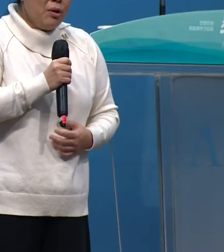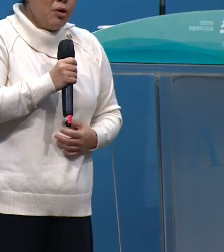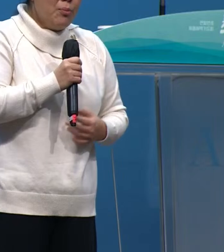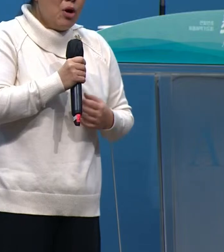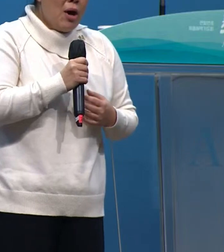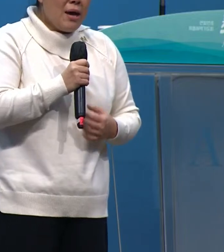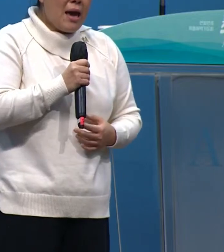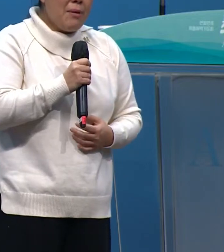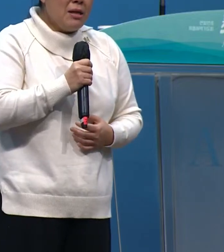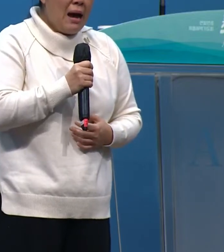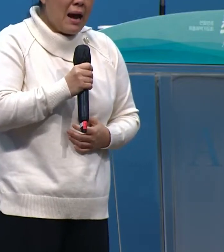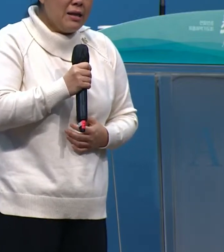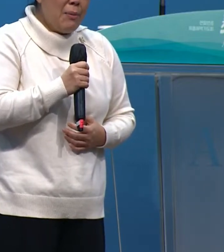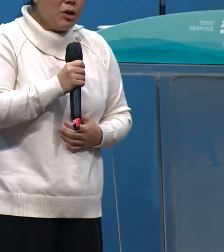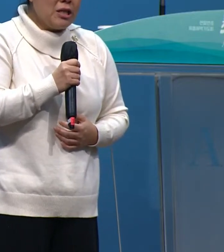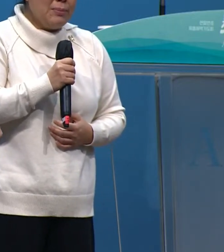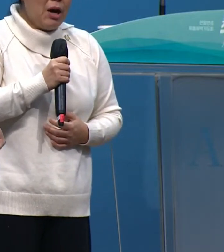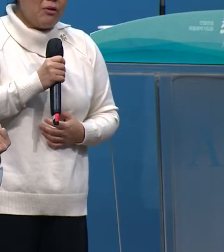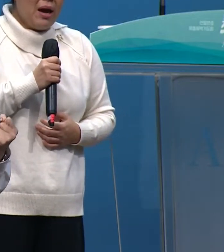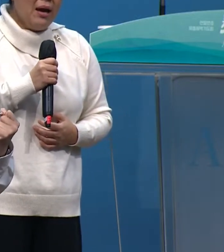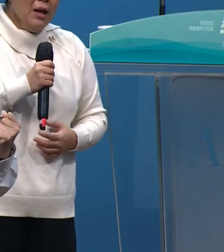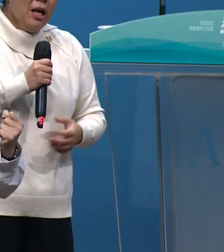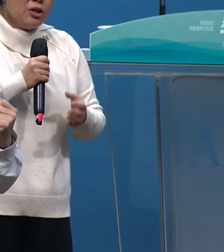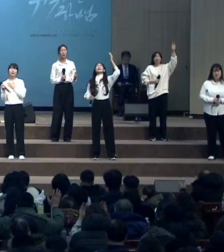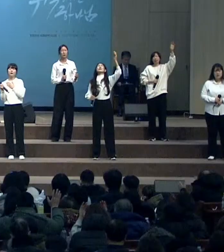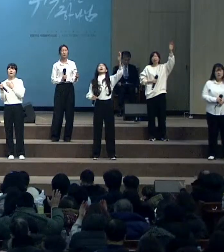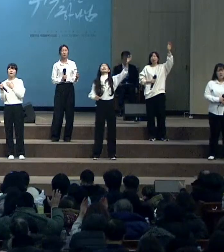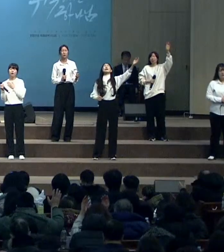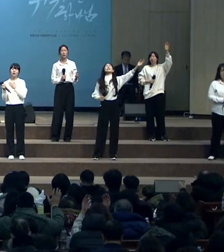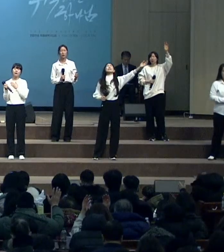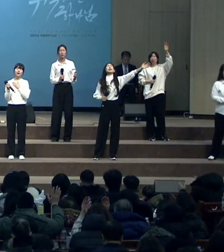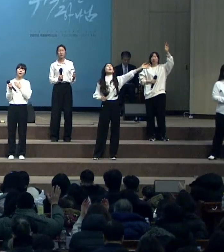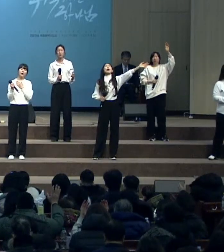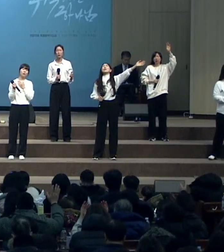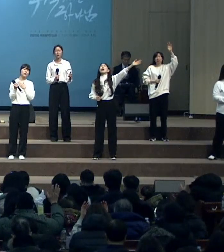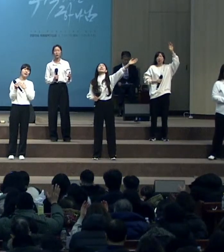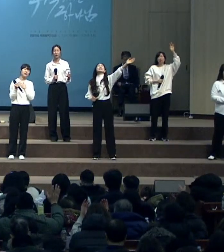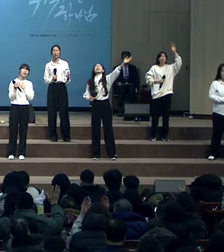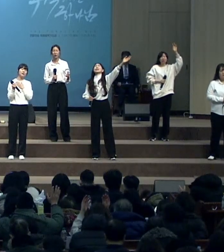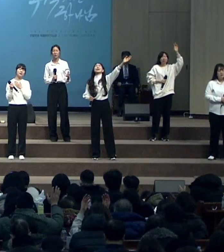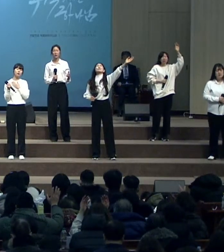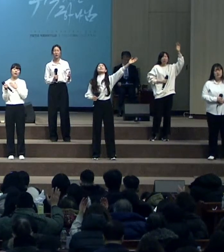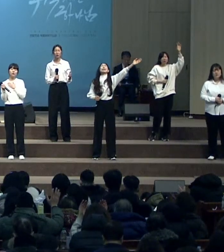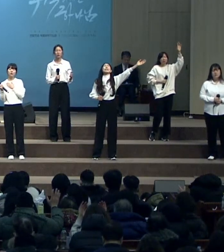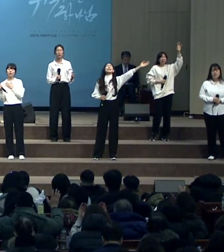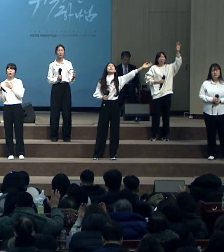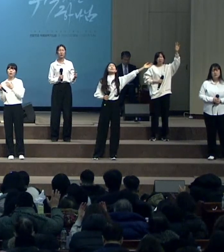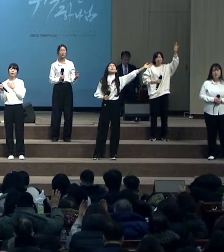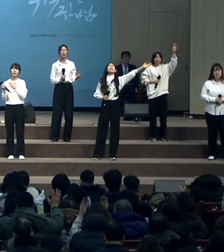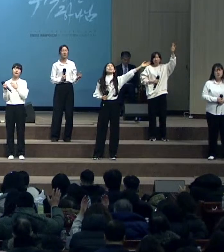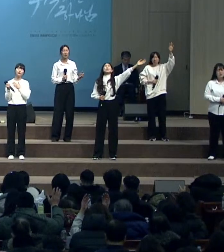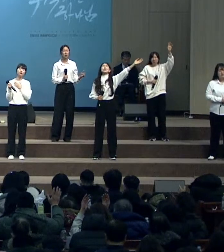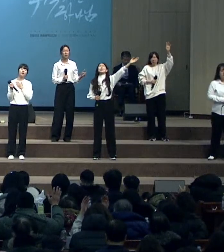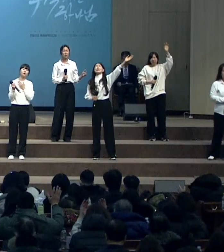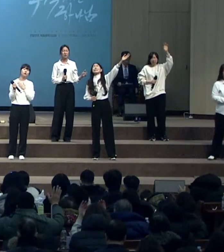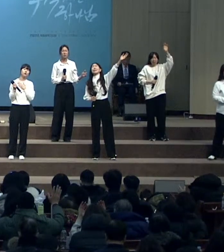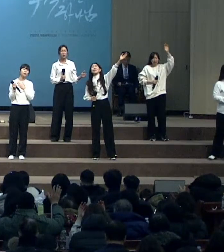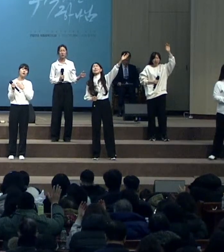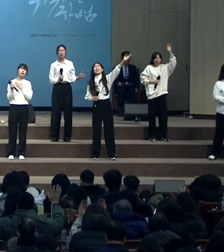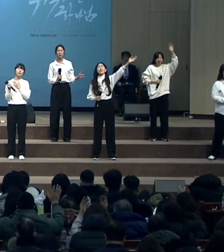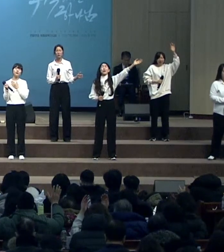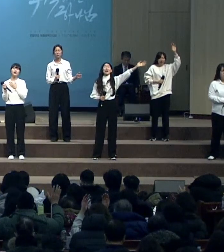소망하고 하나님 주의 시선을 바라보기를 소망하는 우리의 고백들과 마음들이 하나님 우리의 기도의 제목들이 되어질 수